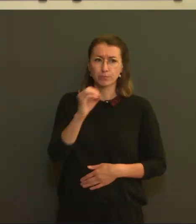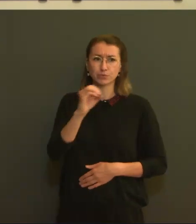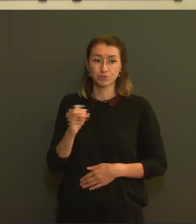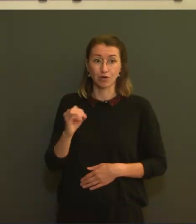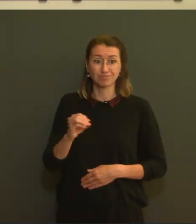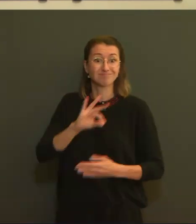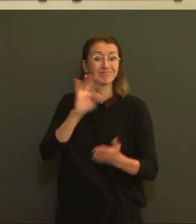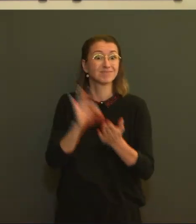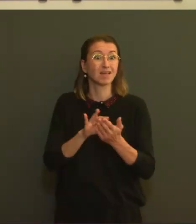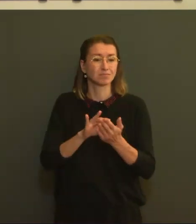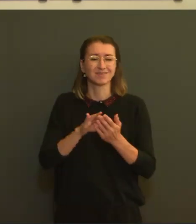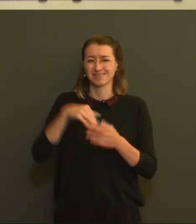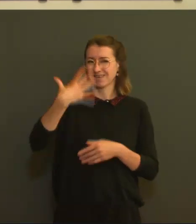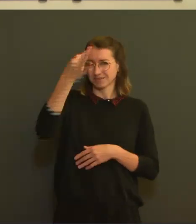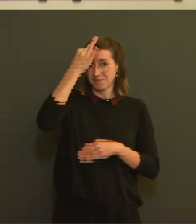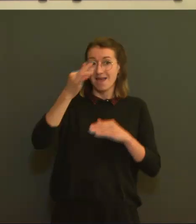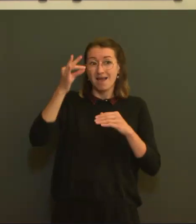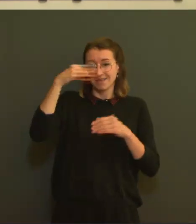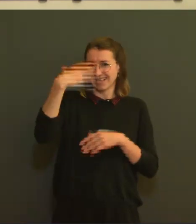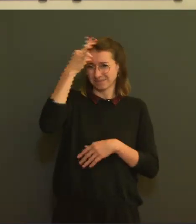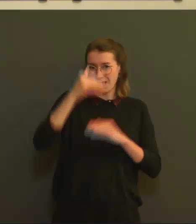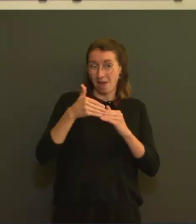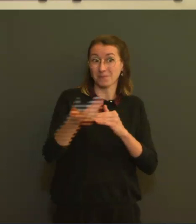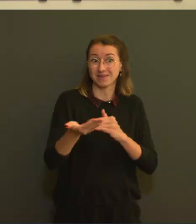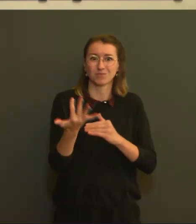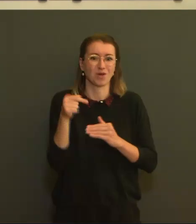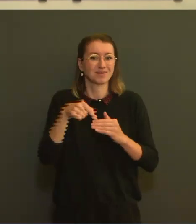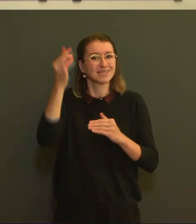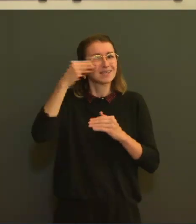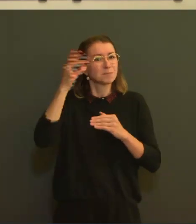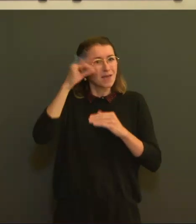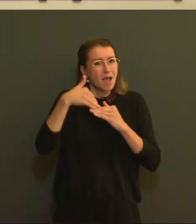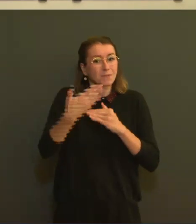cours ont progressivement repris en présentiel.